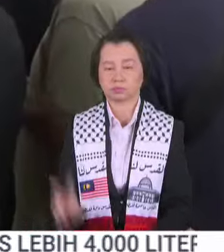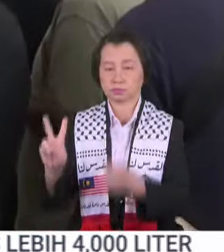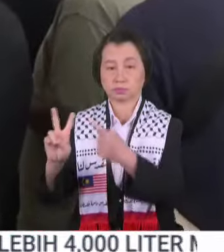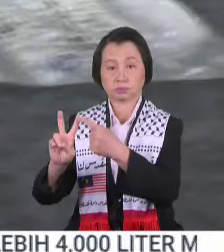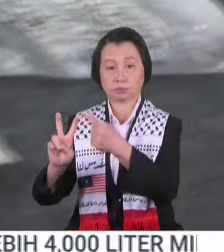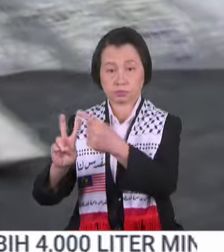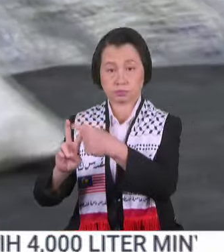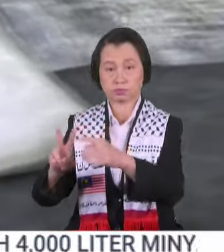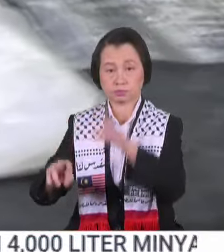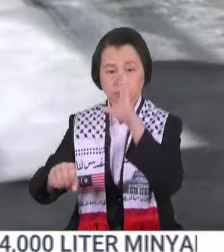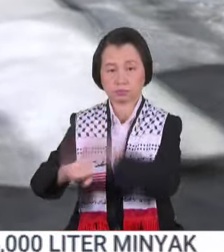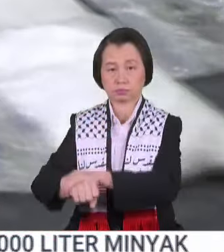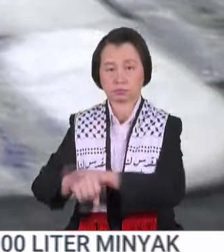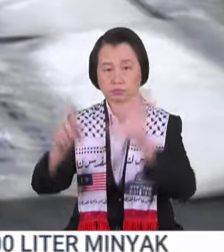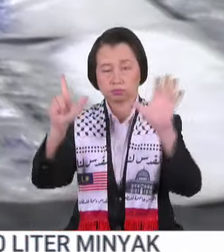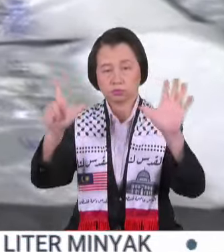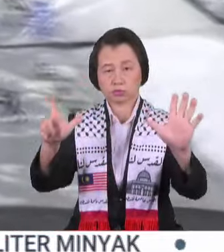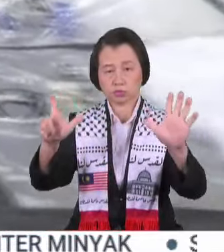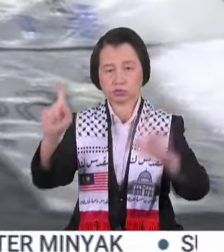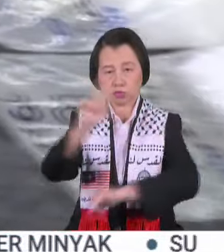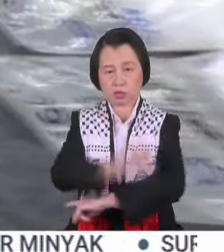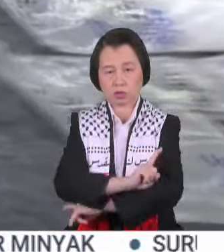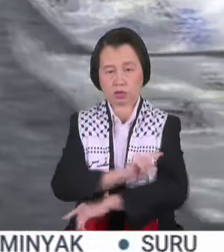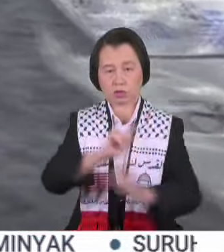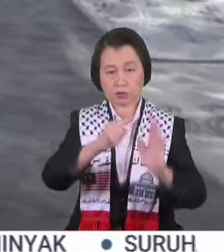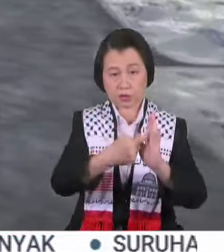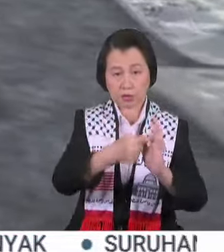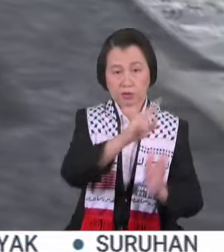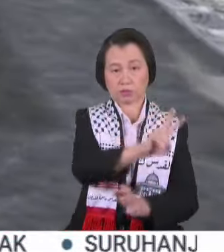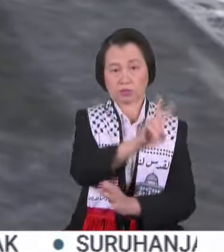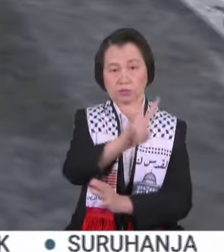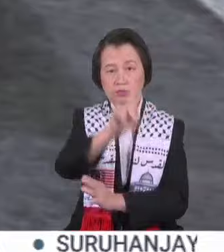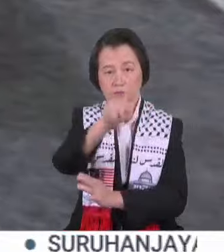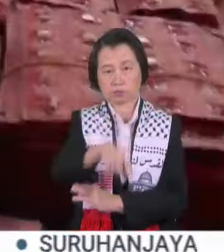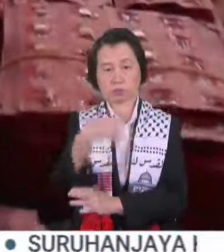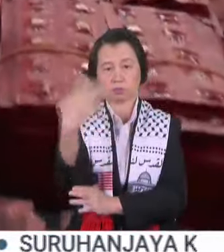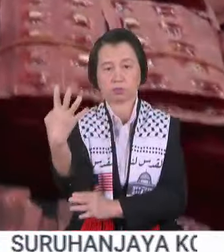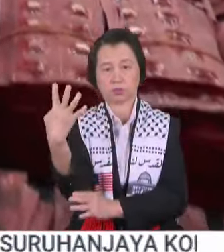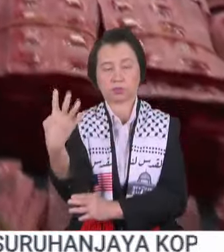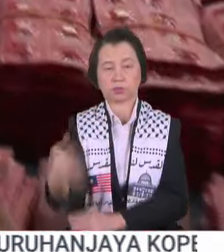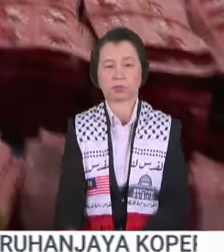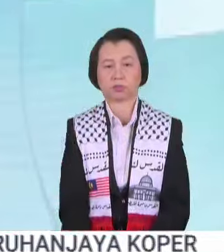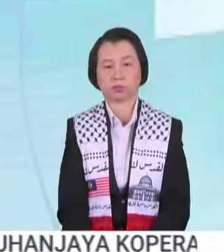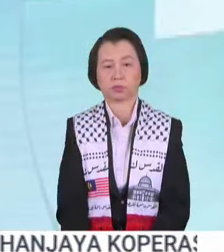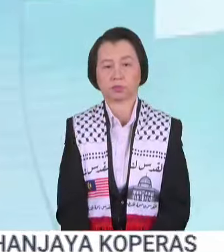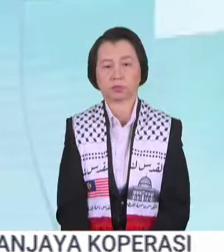Kedua-dua suspek ditahan reman 7 hari bermula 22 April.